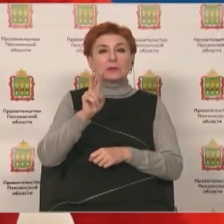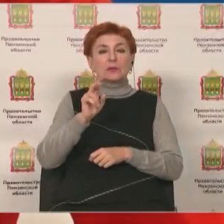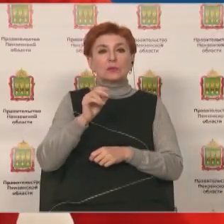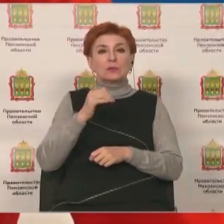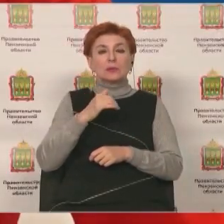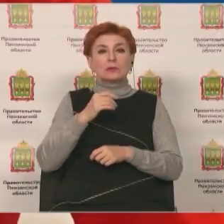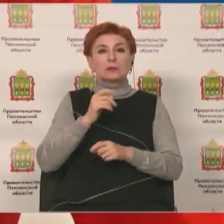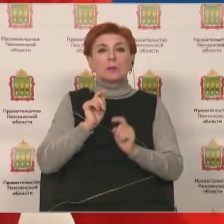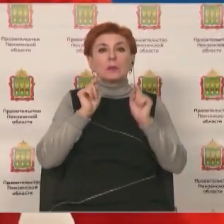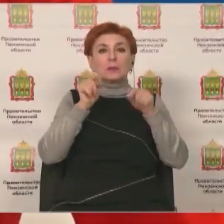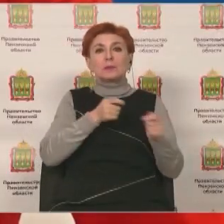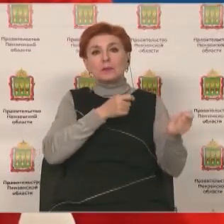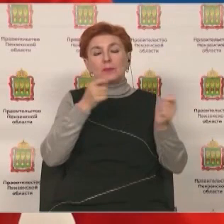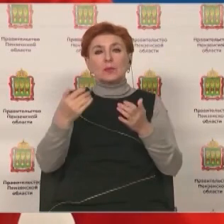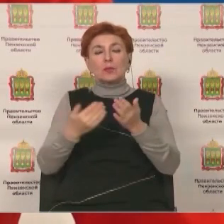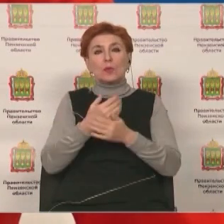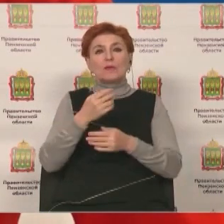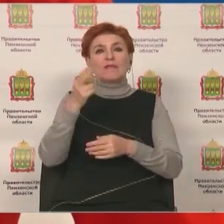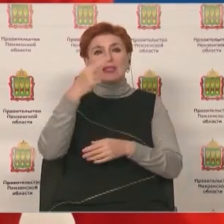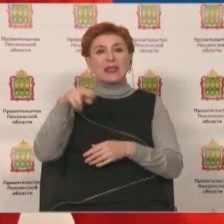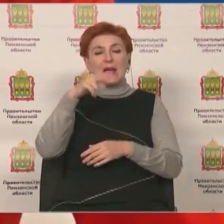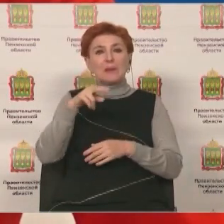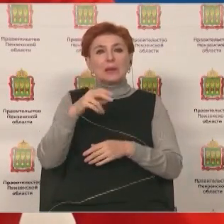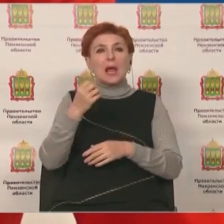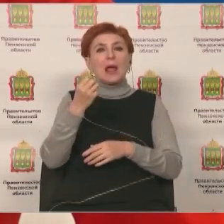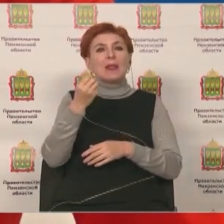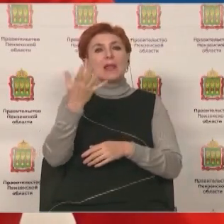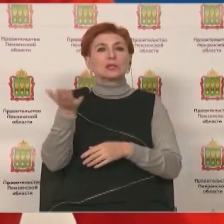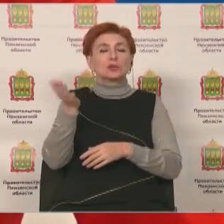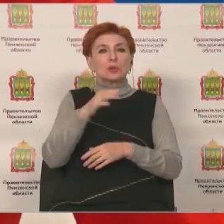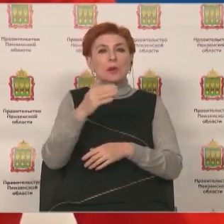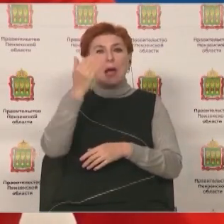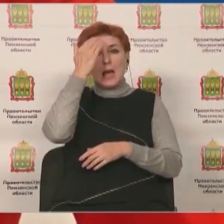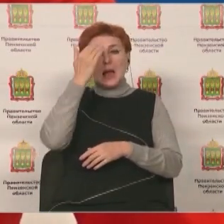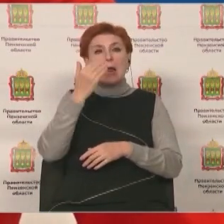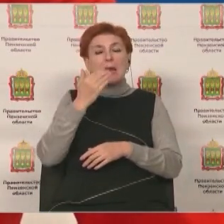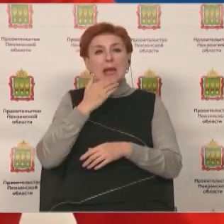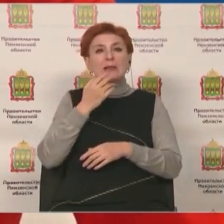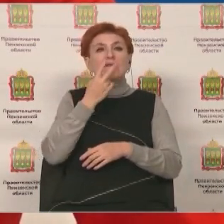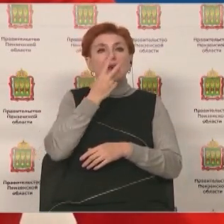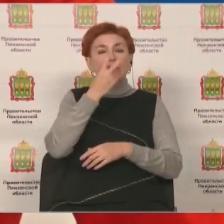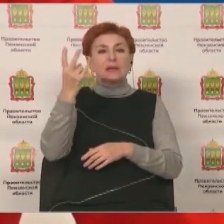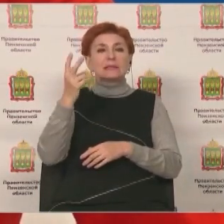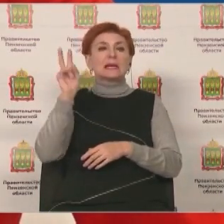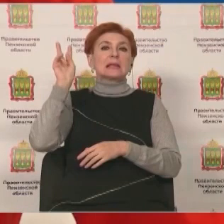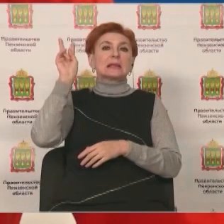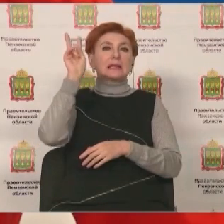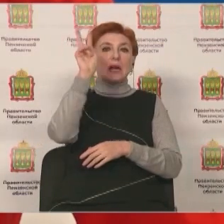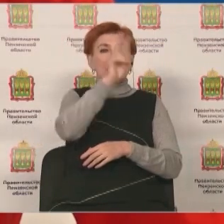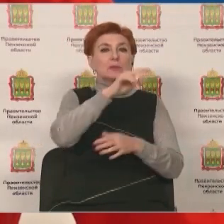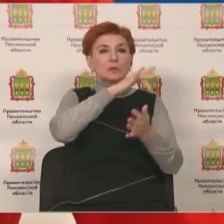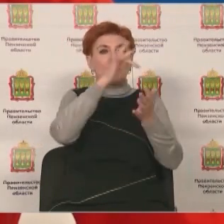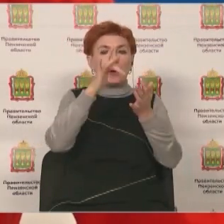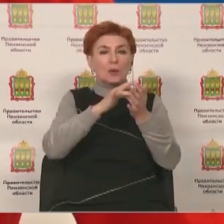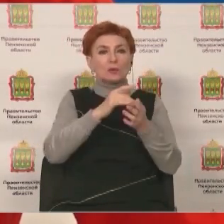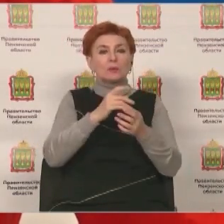поступят в декабре, несколько штук. Мы, кстати, летом тестировали, горожане уже видели несколько троллейбусов, которые ездили. Мы